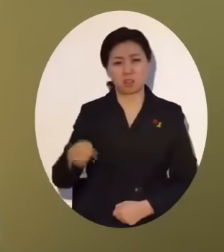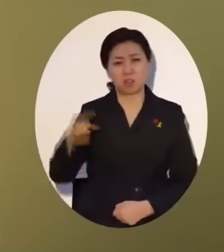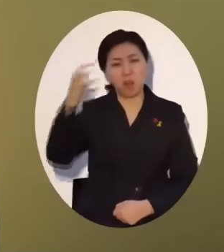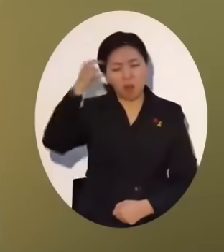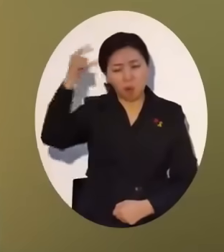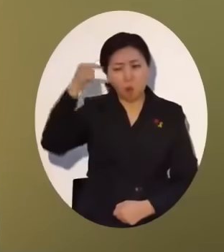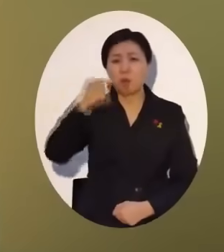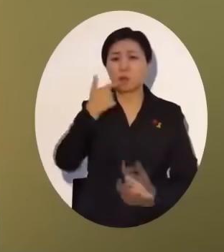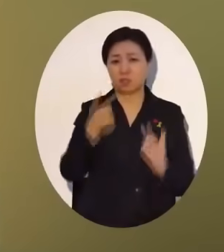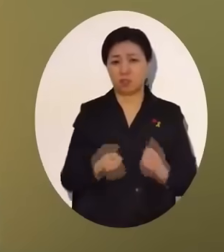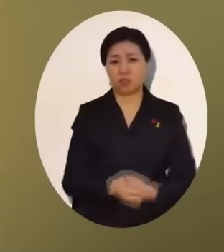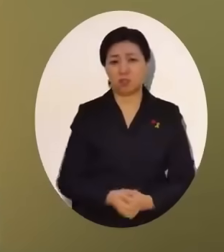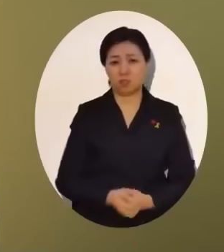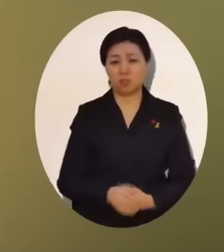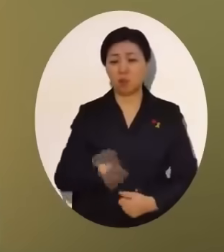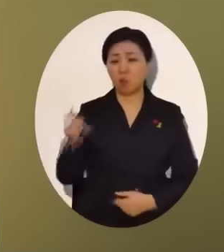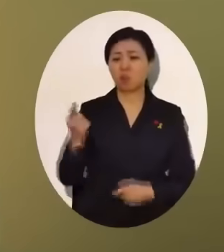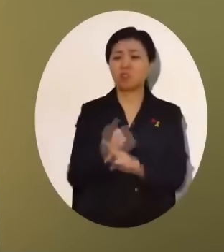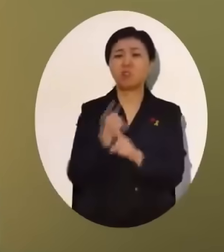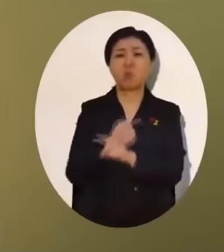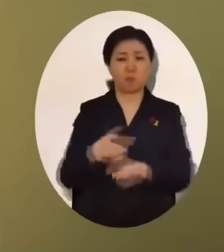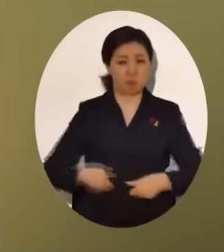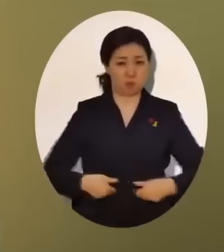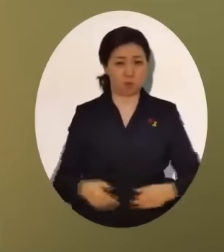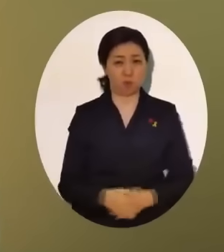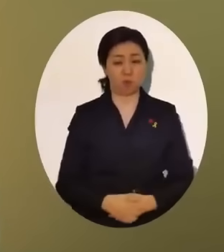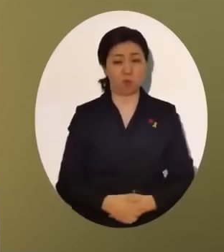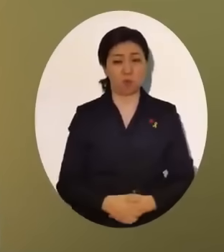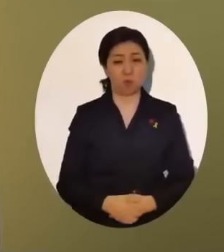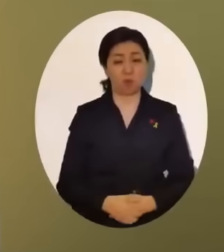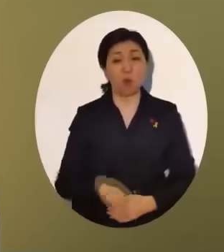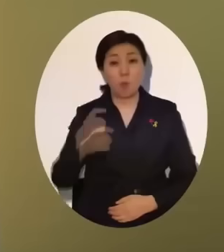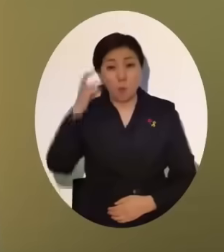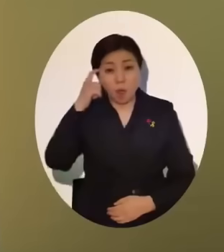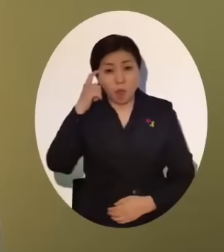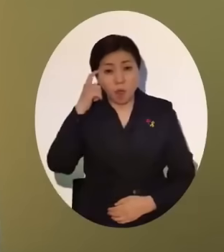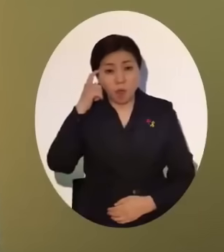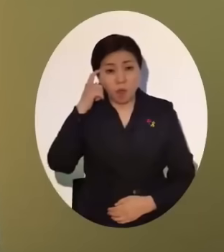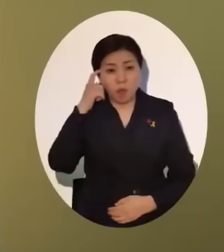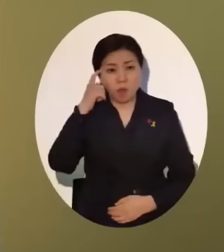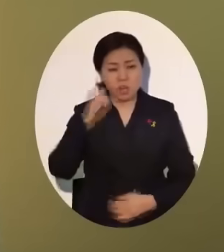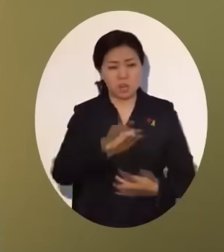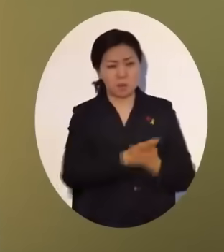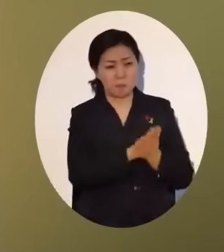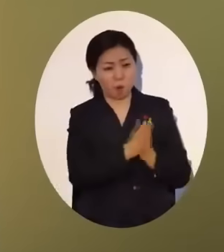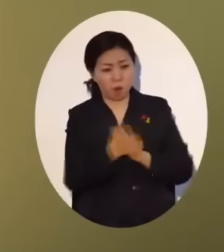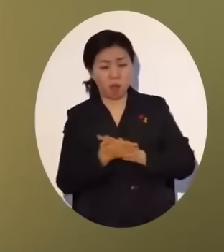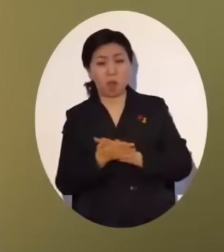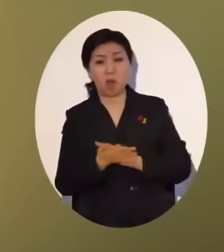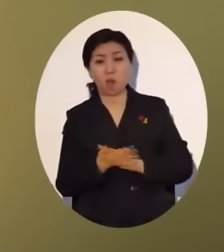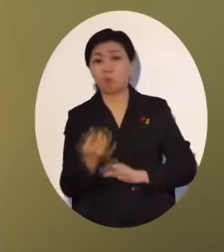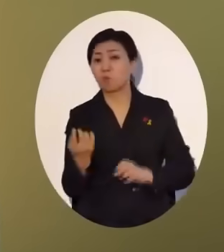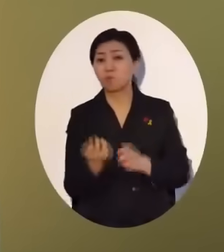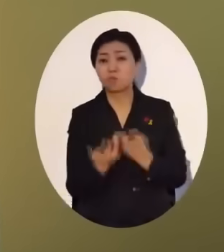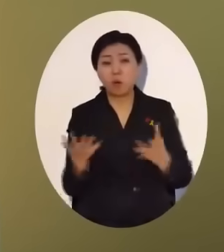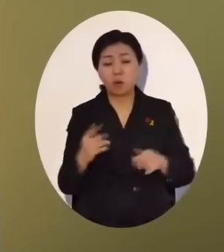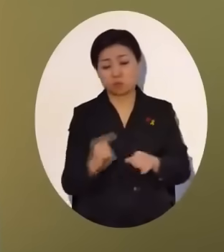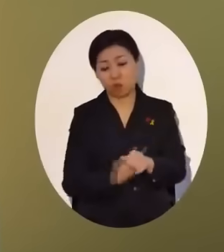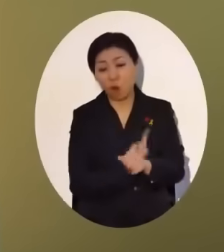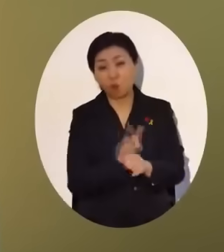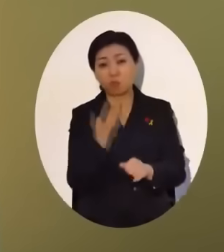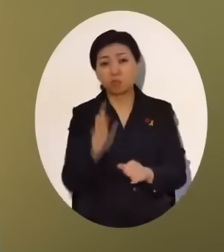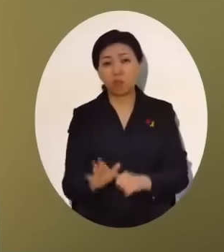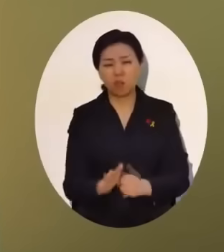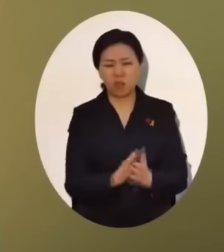정신병에 속한다 이 말이에요. 그 치료를 받아야 돼. 왜? 변하는 거를 안 변했으면 하니까 그건